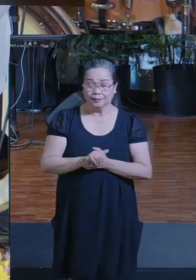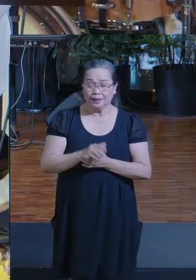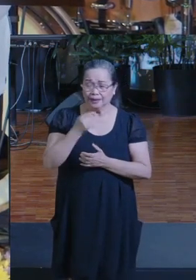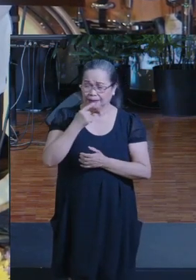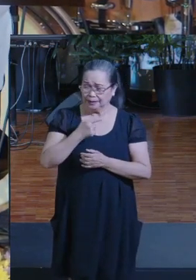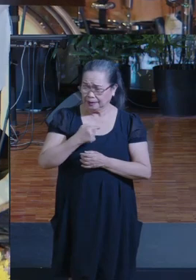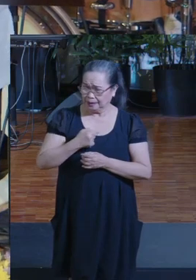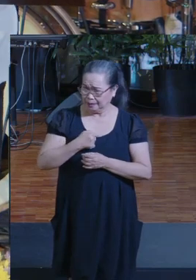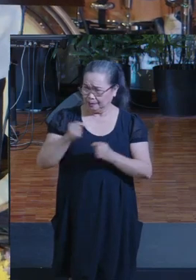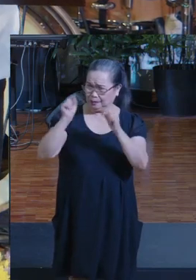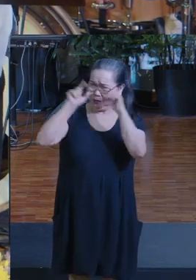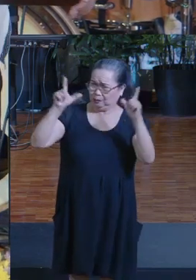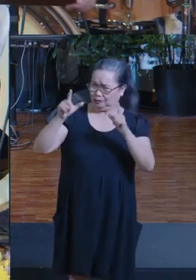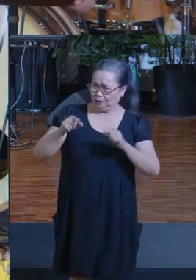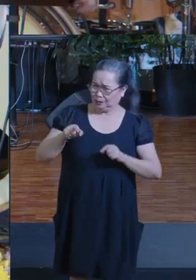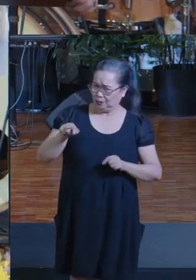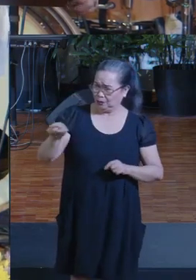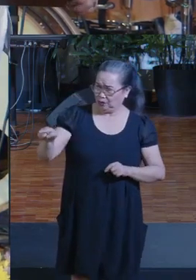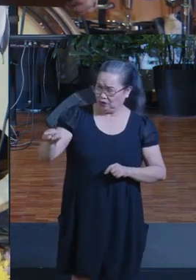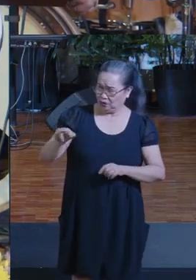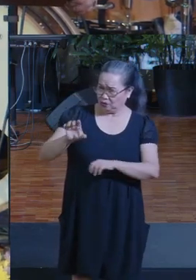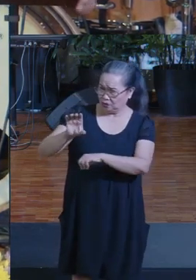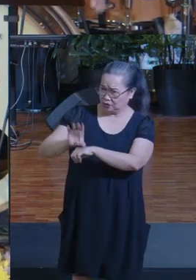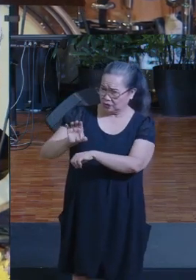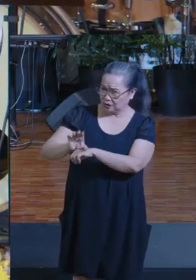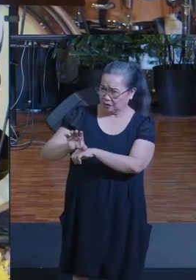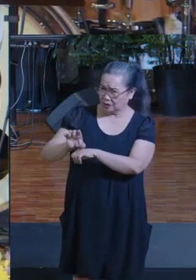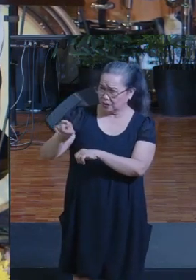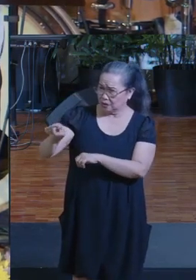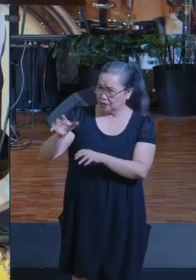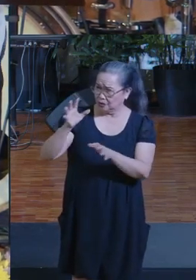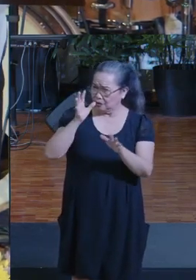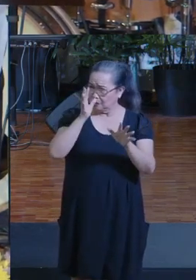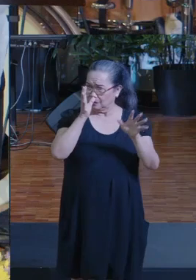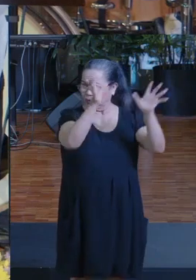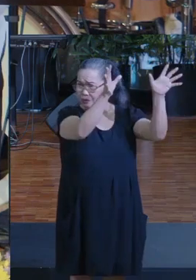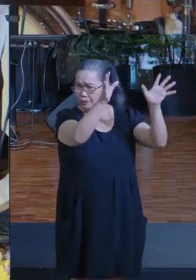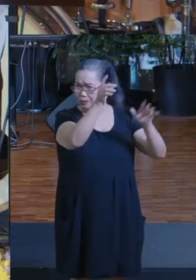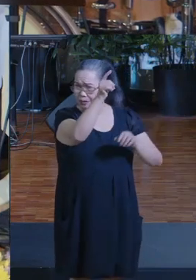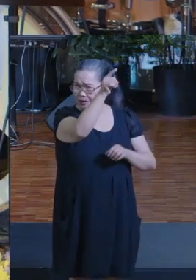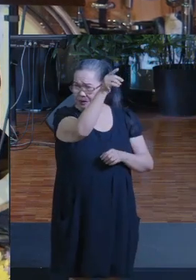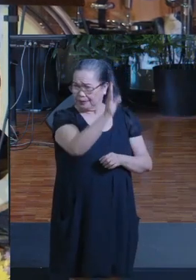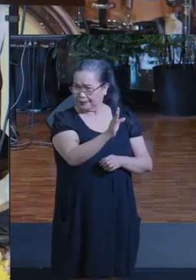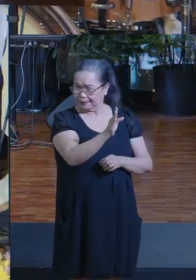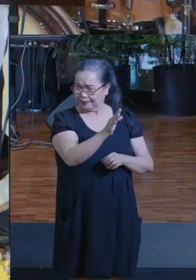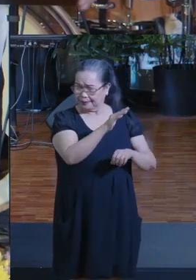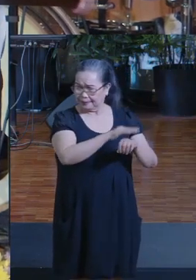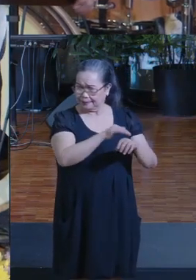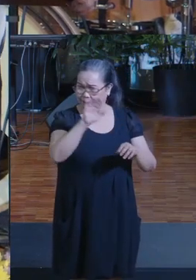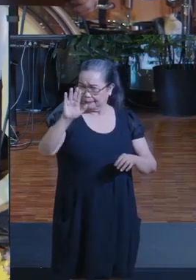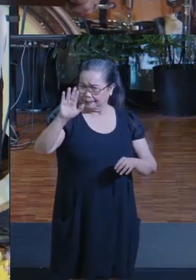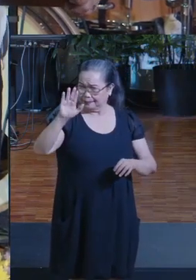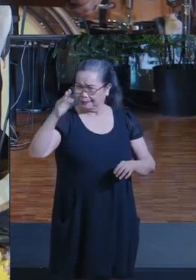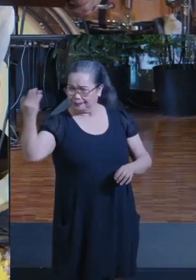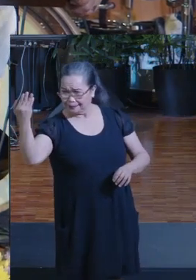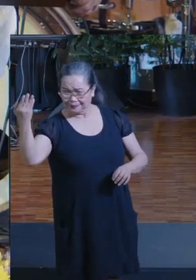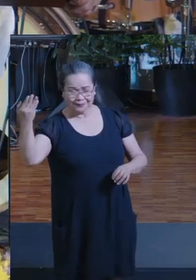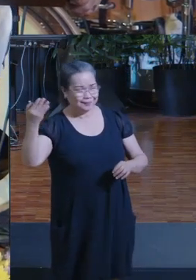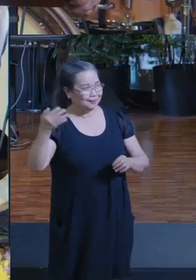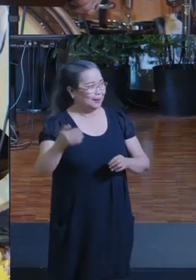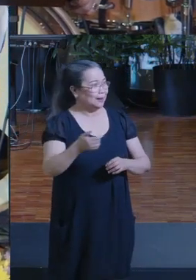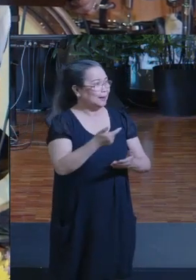sabi niya, I am astonished that you are so quickly deserting Him who called you in the grace of Christ and are turning to a different